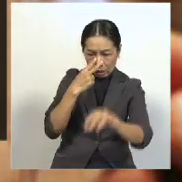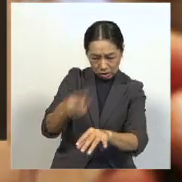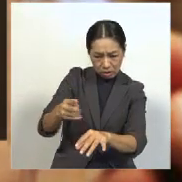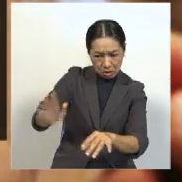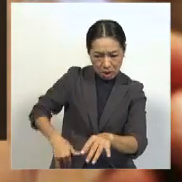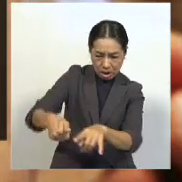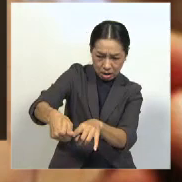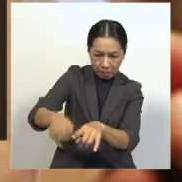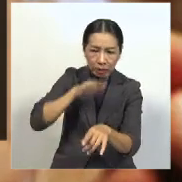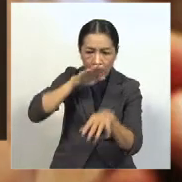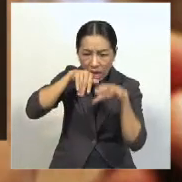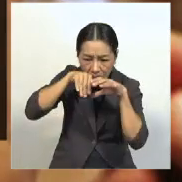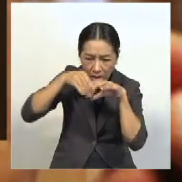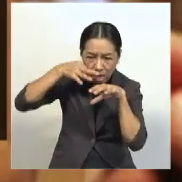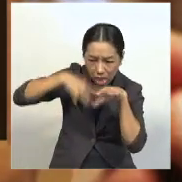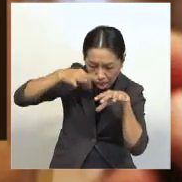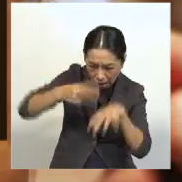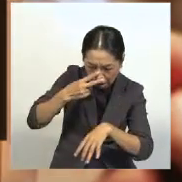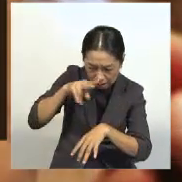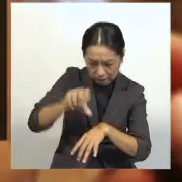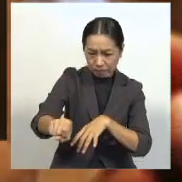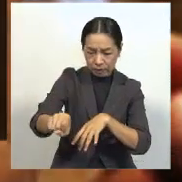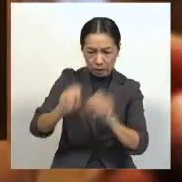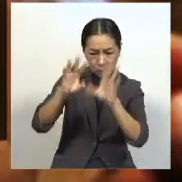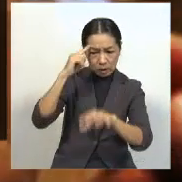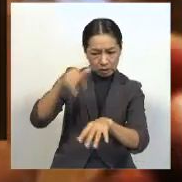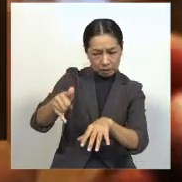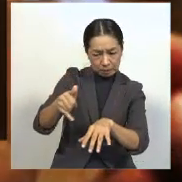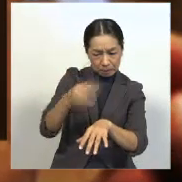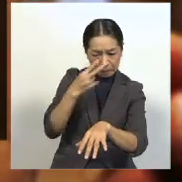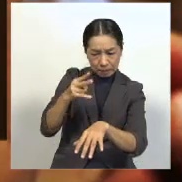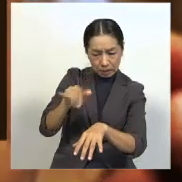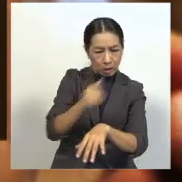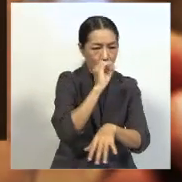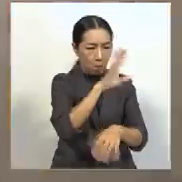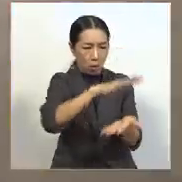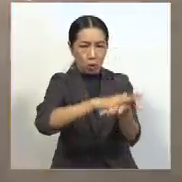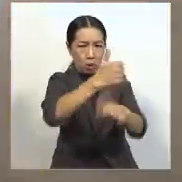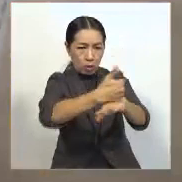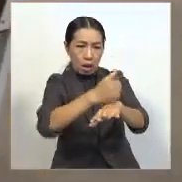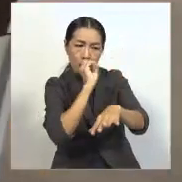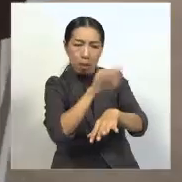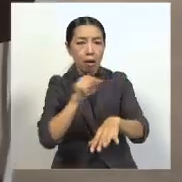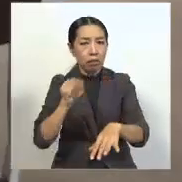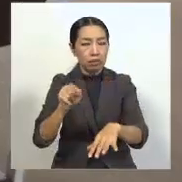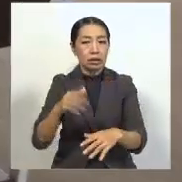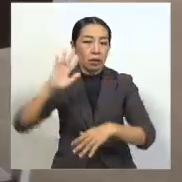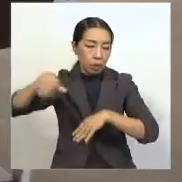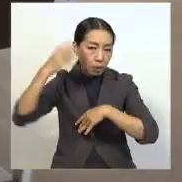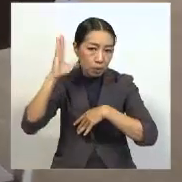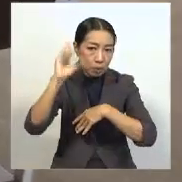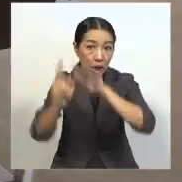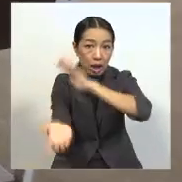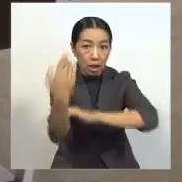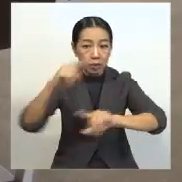ข็งๆลิ้นห้อยมีน้ำลายไหลตลอดเวลาครูก็เลยเดินกลับไปแจ้งทางผู้อำนวยการโรงเรียนต่อมาอีกวันหนึ่งเช้